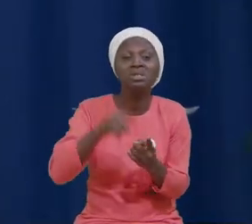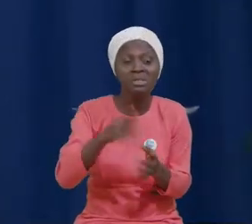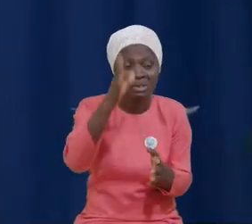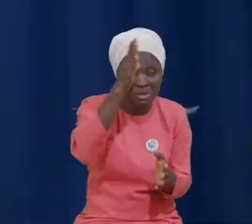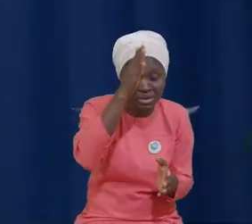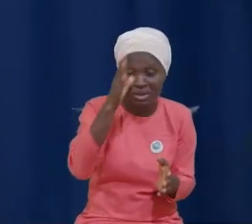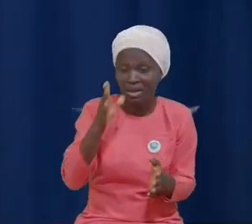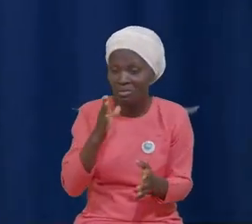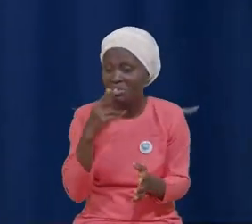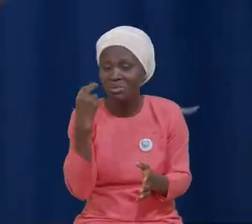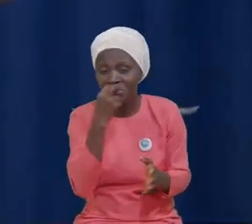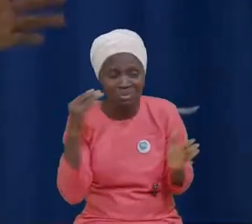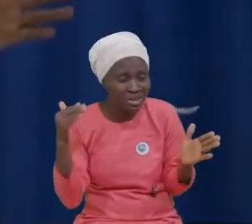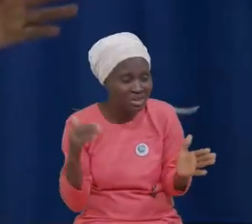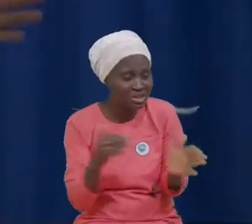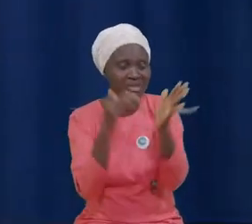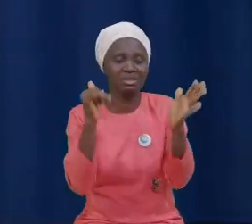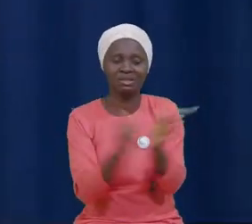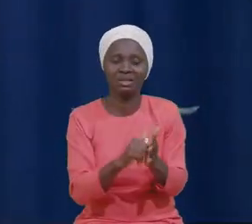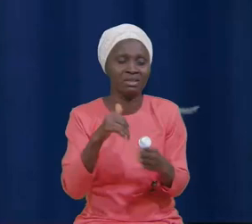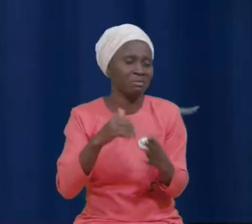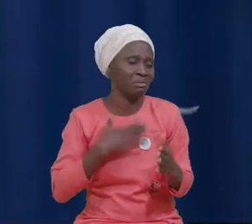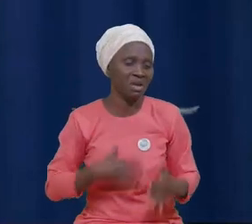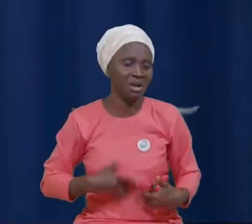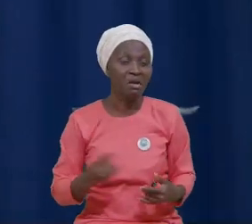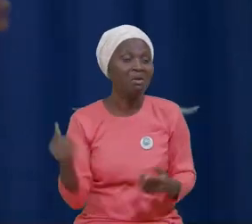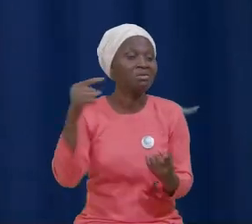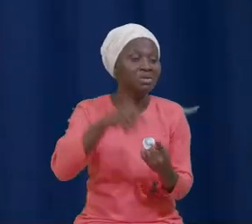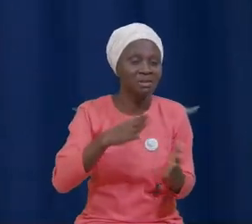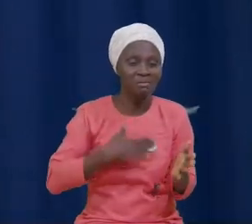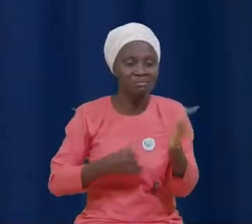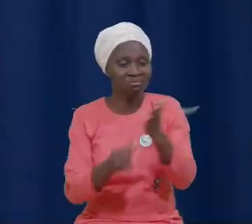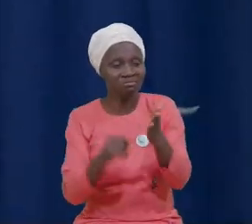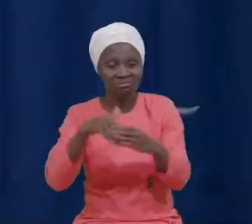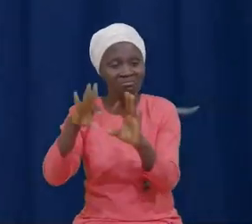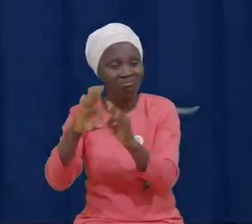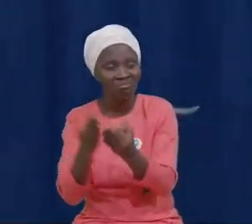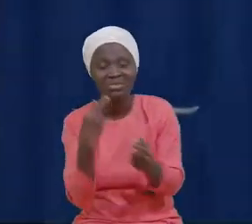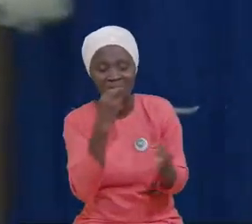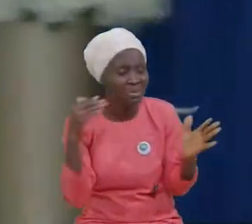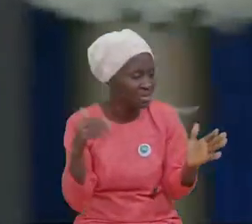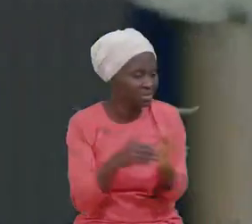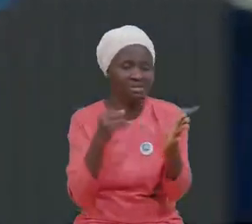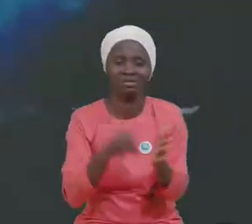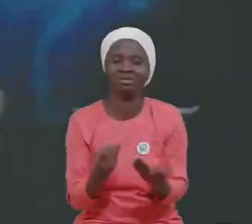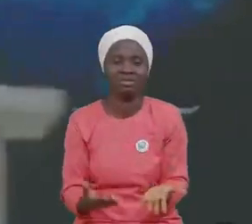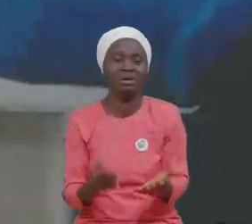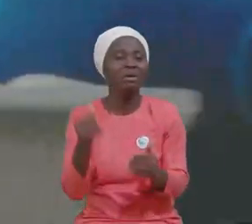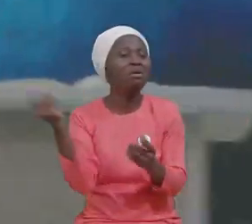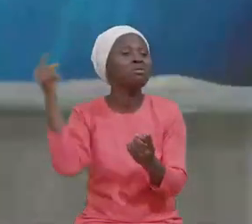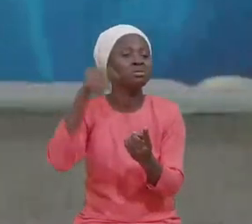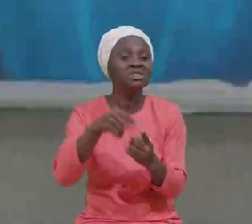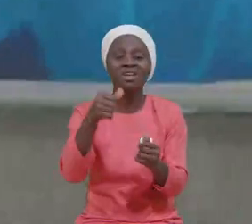ce que papa et maman ont parlé contre cela, jusqu'à ce que mes aînés dans la famille ont parlé contre ça,